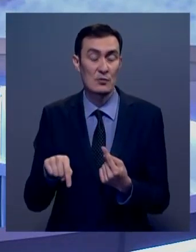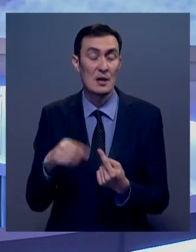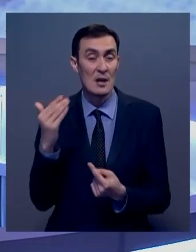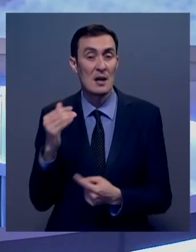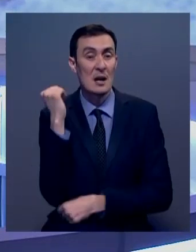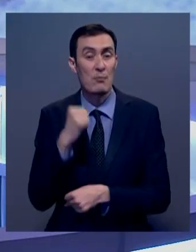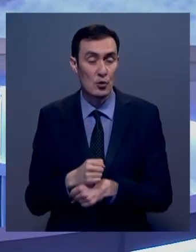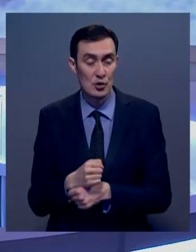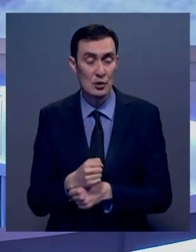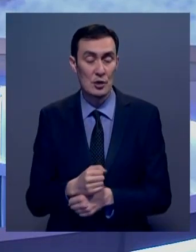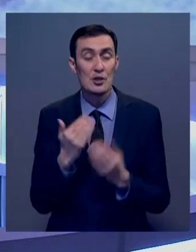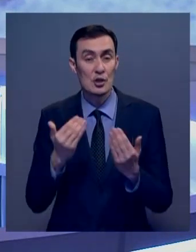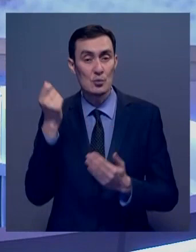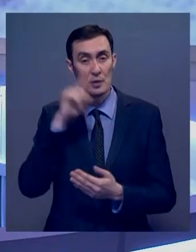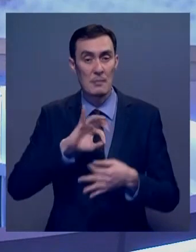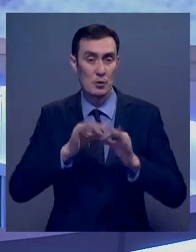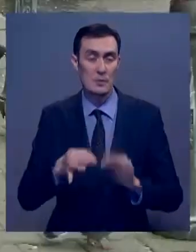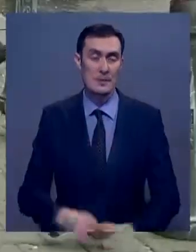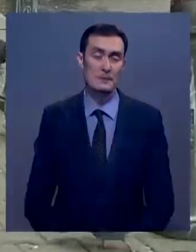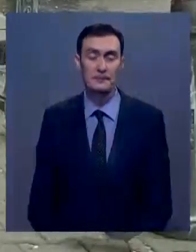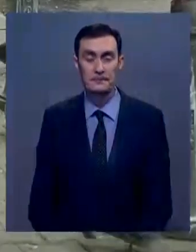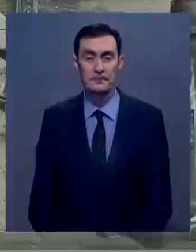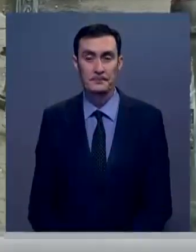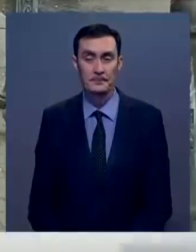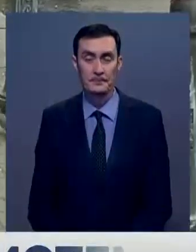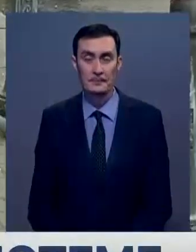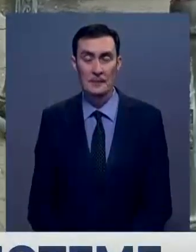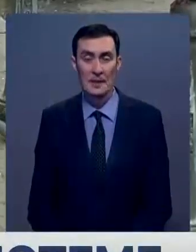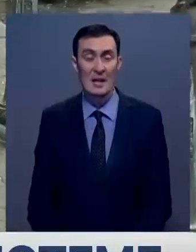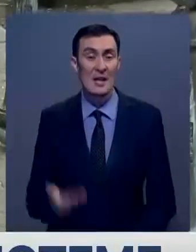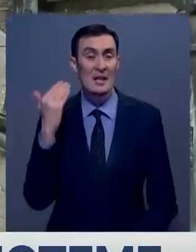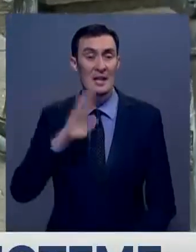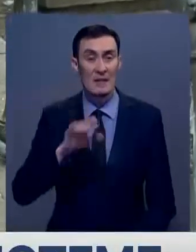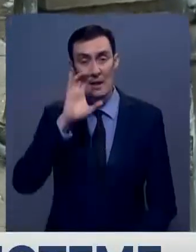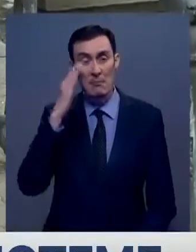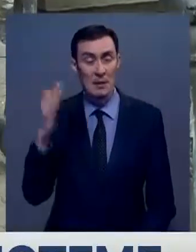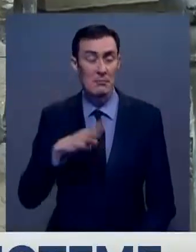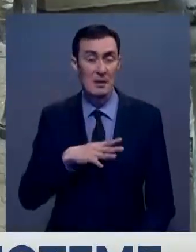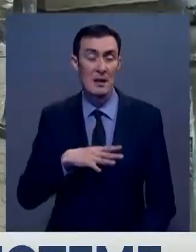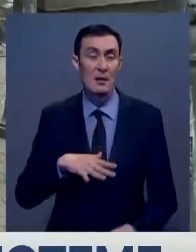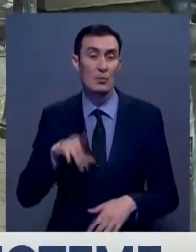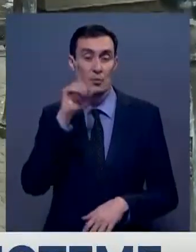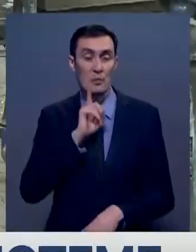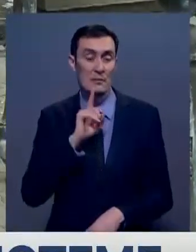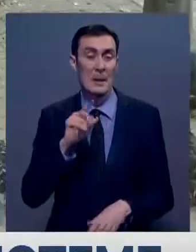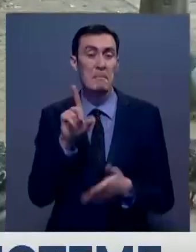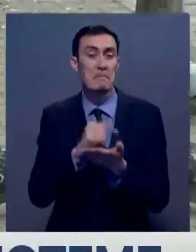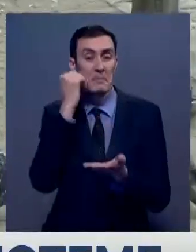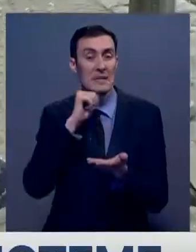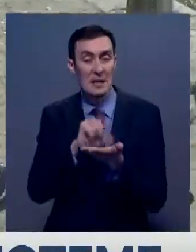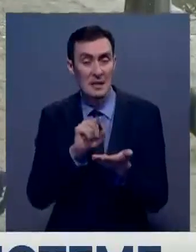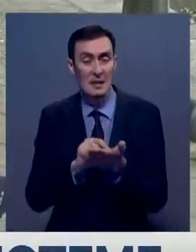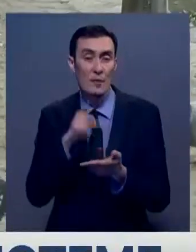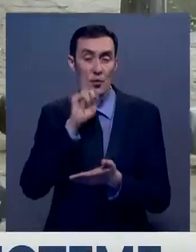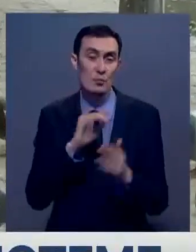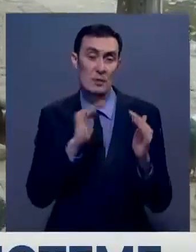тружеников. Наталья Абильдина разбиралась в нюансах. Еще недавно Болгарию называли раем для пенсионеров. Доступное